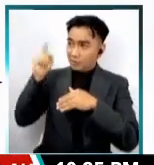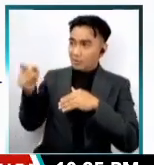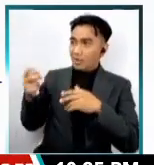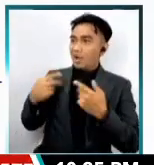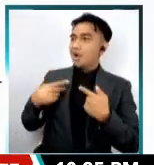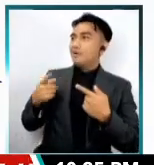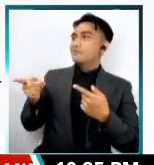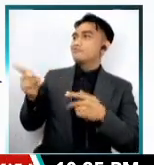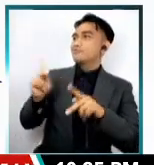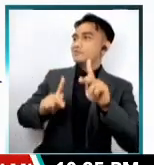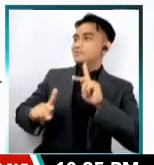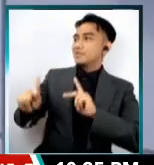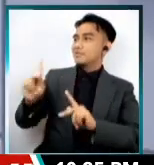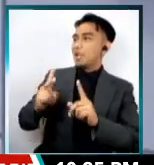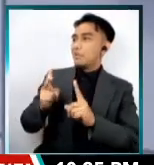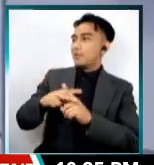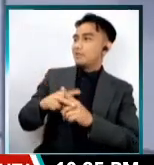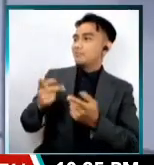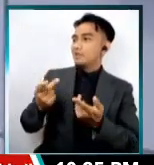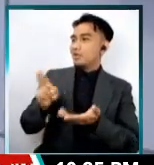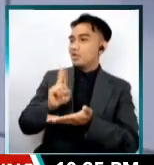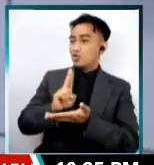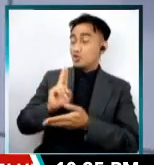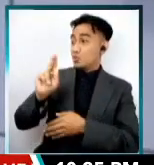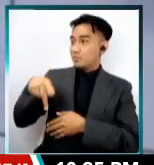ng Universidad ng Pilipinas,